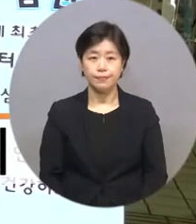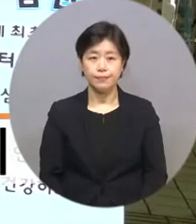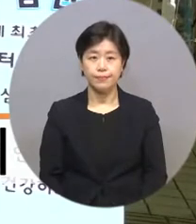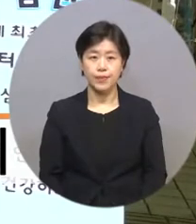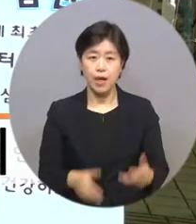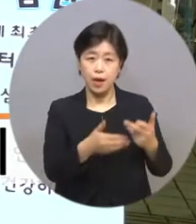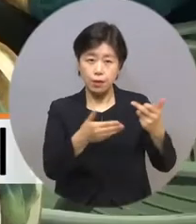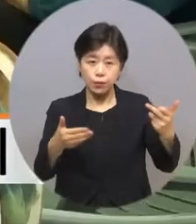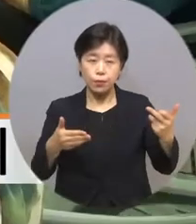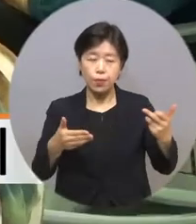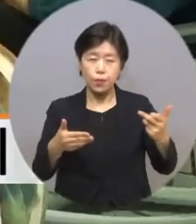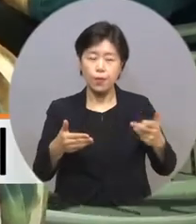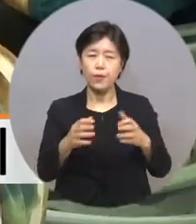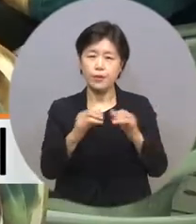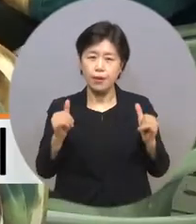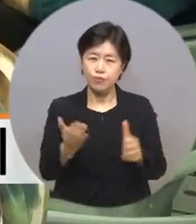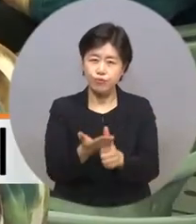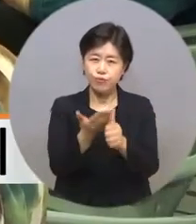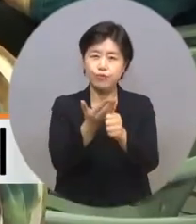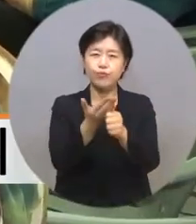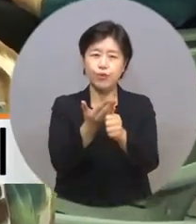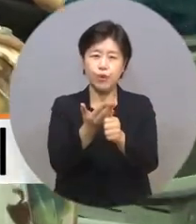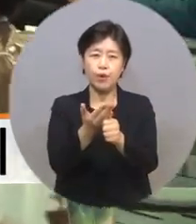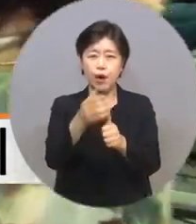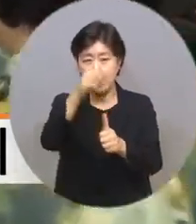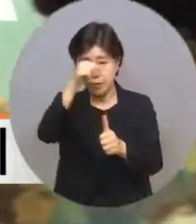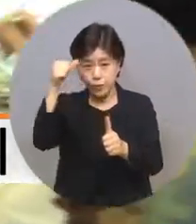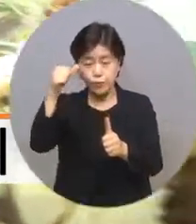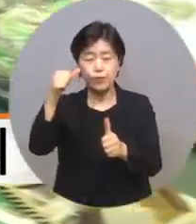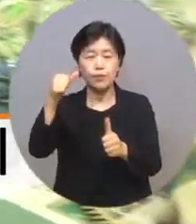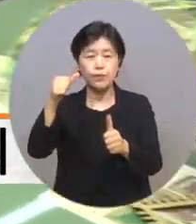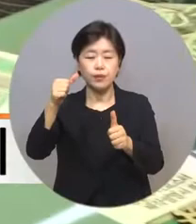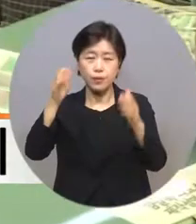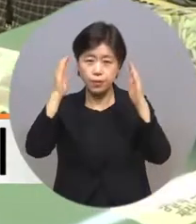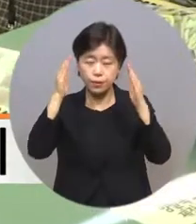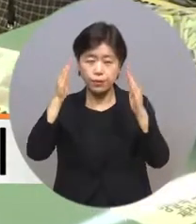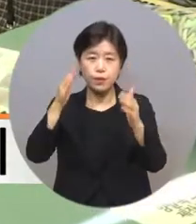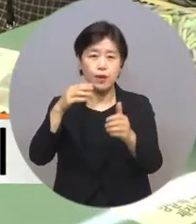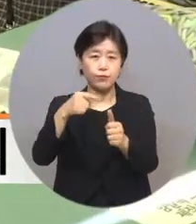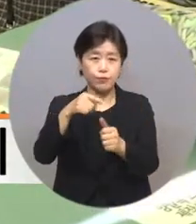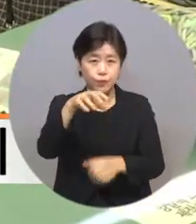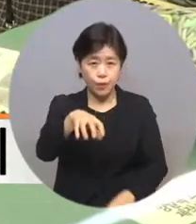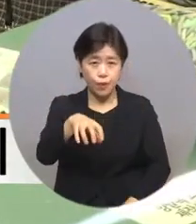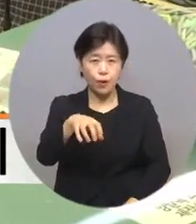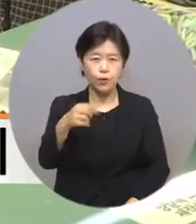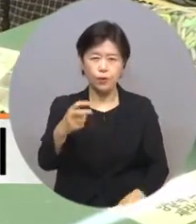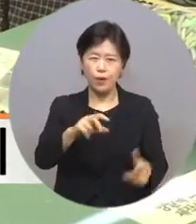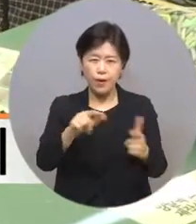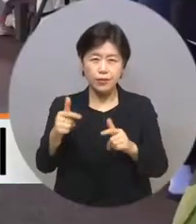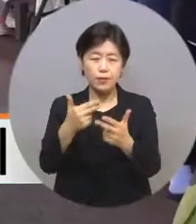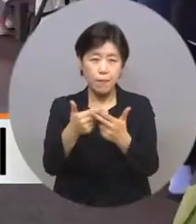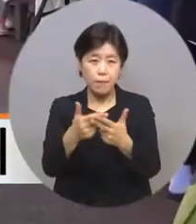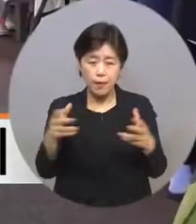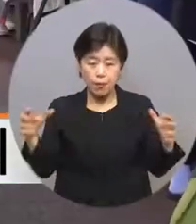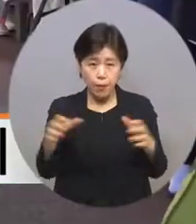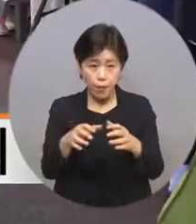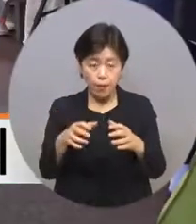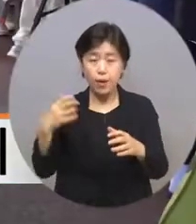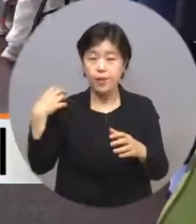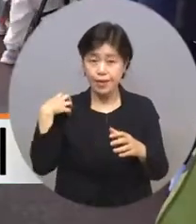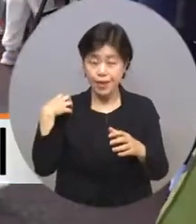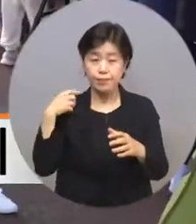강원 인재육성 평생교육진흥원과 횡성군 평생교육실무추진협의회가